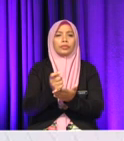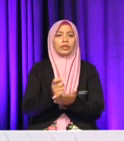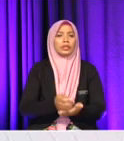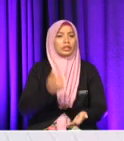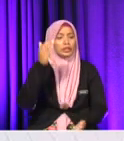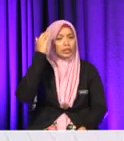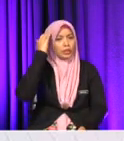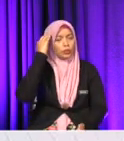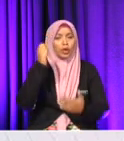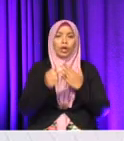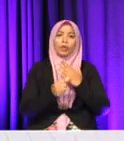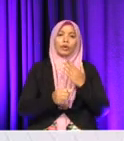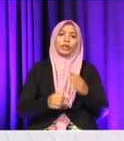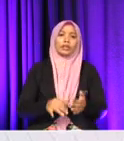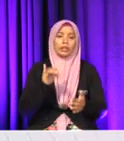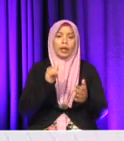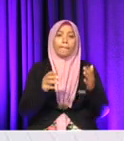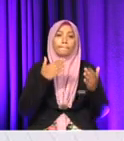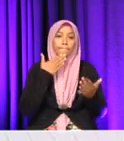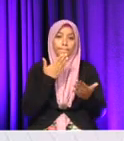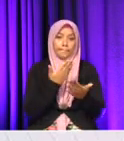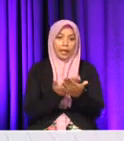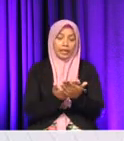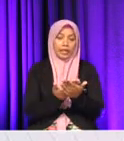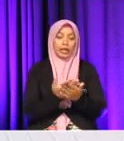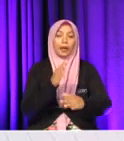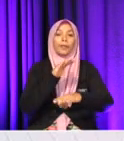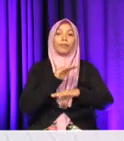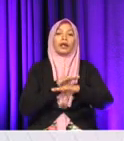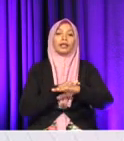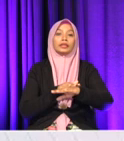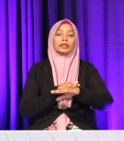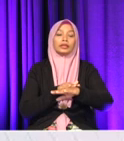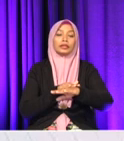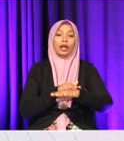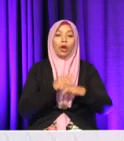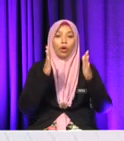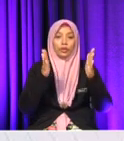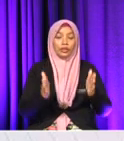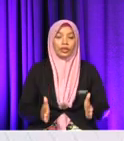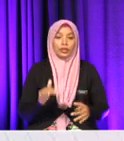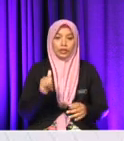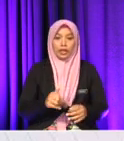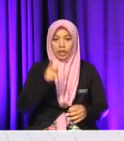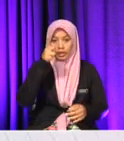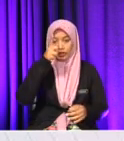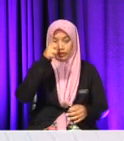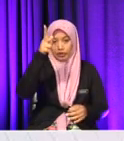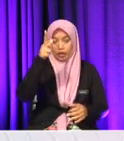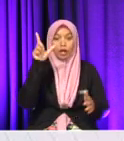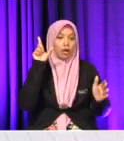tanggapan yang positif kepada audien yang melihat logo bagi identity siswa organisasi